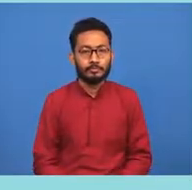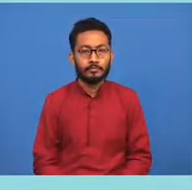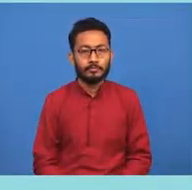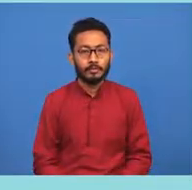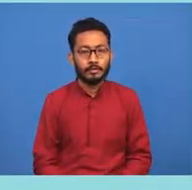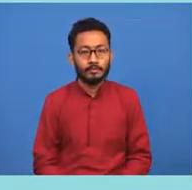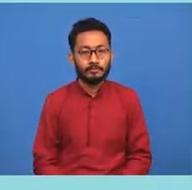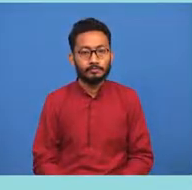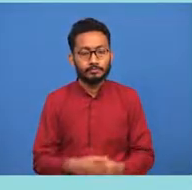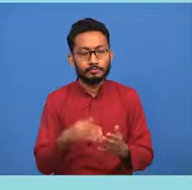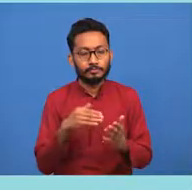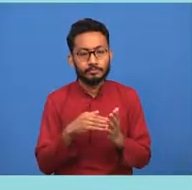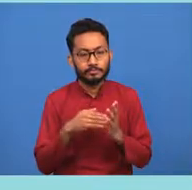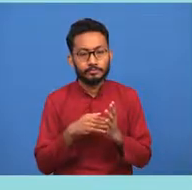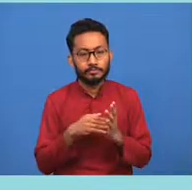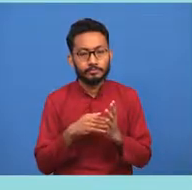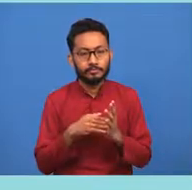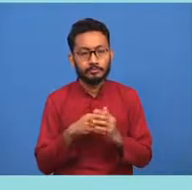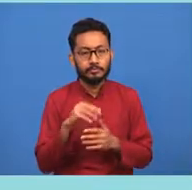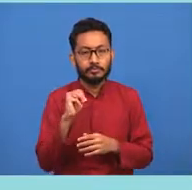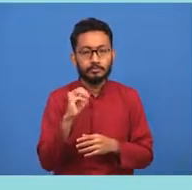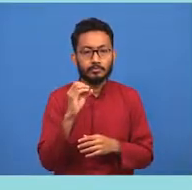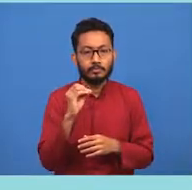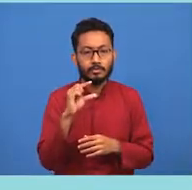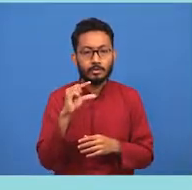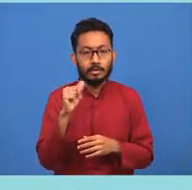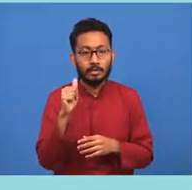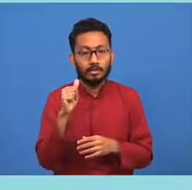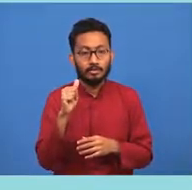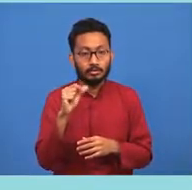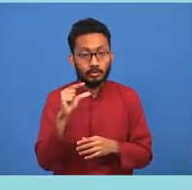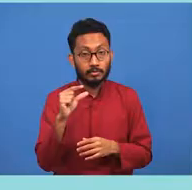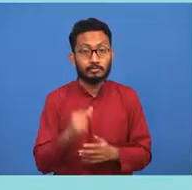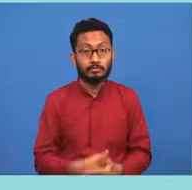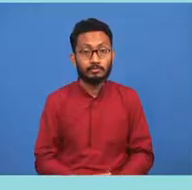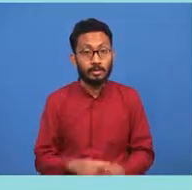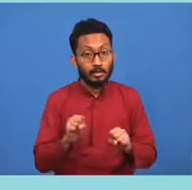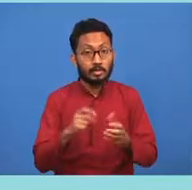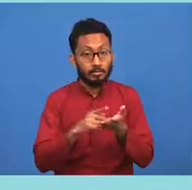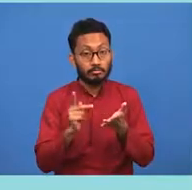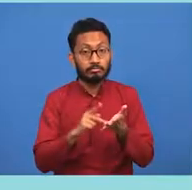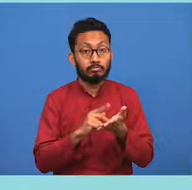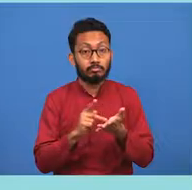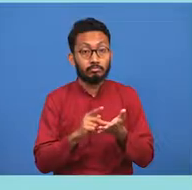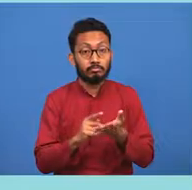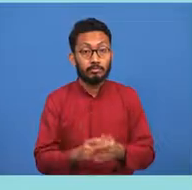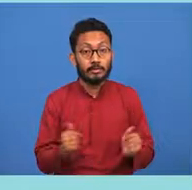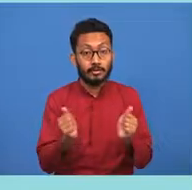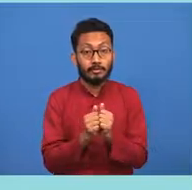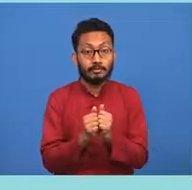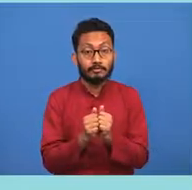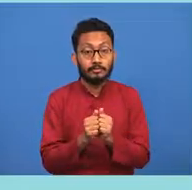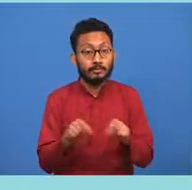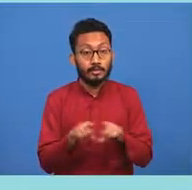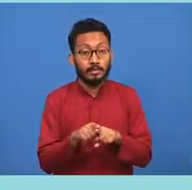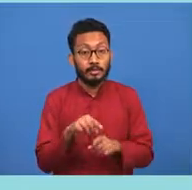Bilangan mol ion argentum boleh dihitung dengan formula mol sama dengan